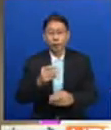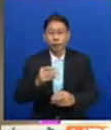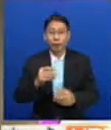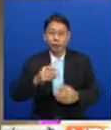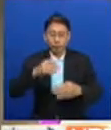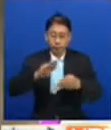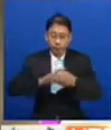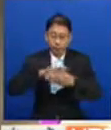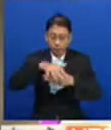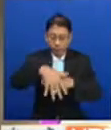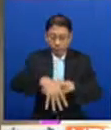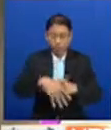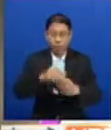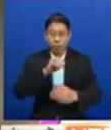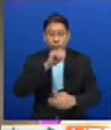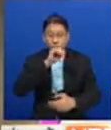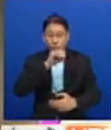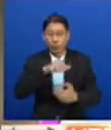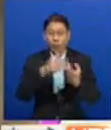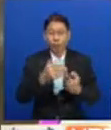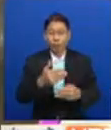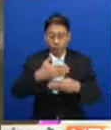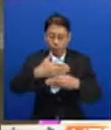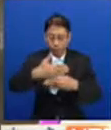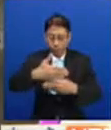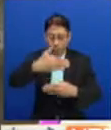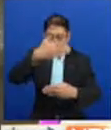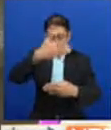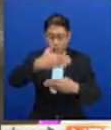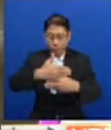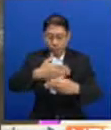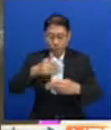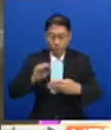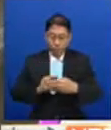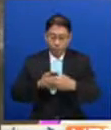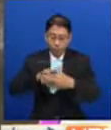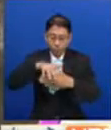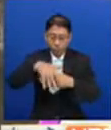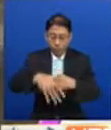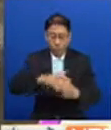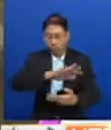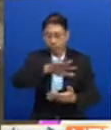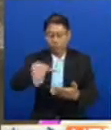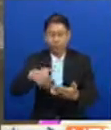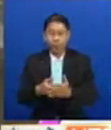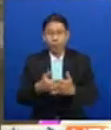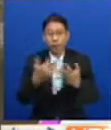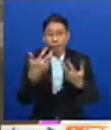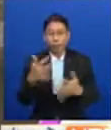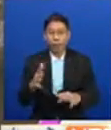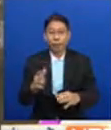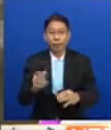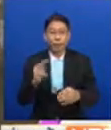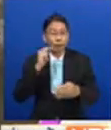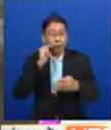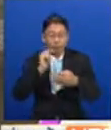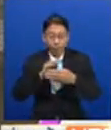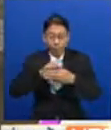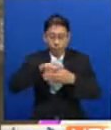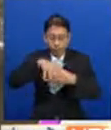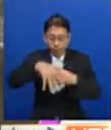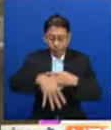พระราม6เปิดเผยว่าได้ยกบานประตูระบายน้ำปากคลองระพีพัฒน์ทุกบานประตูมีการปล่อยน้ำออก